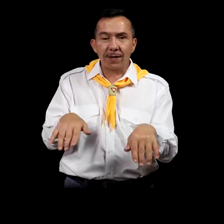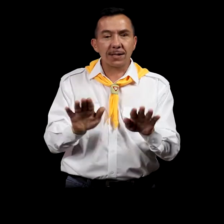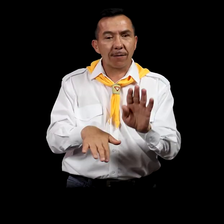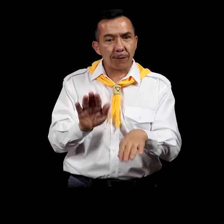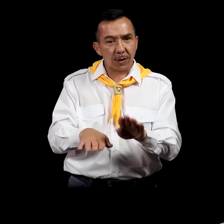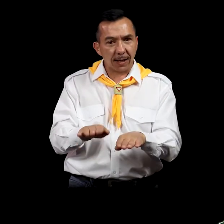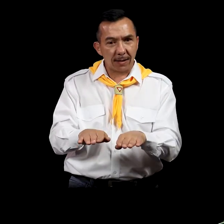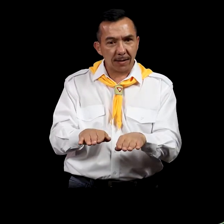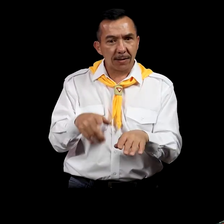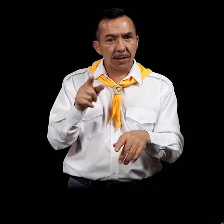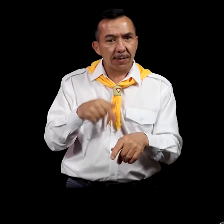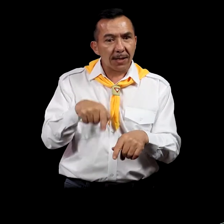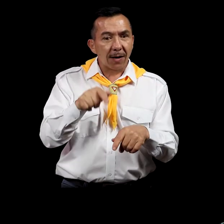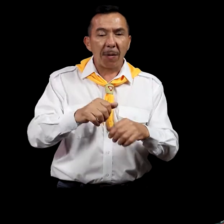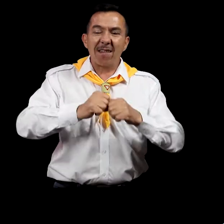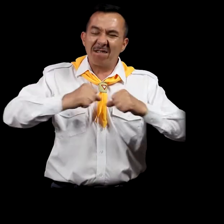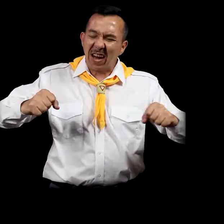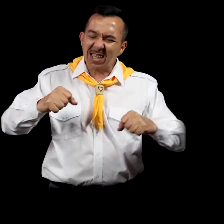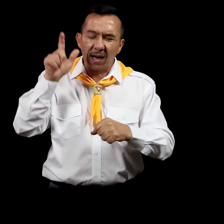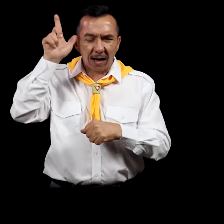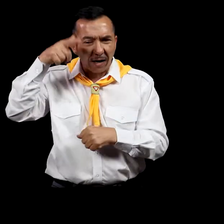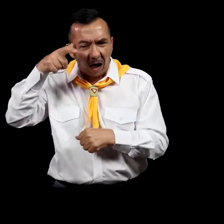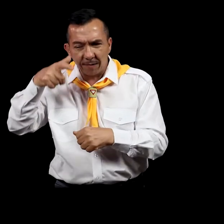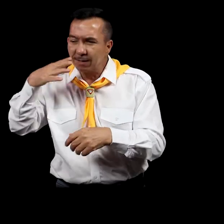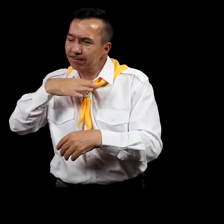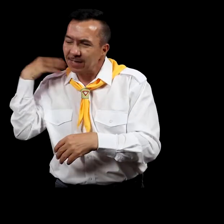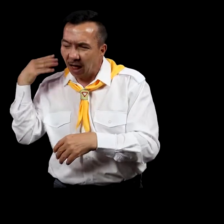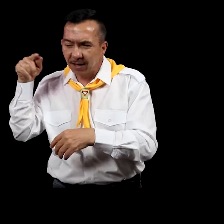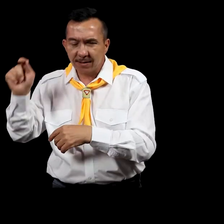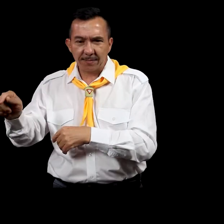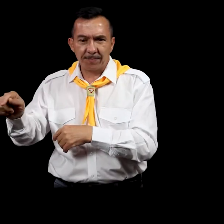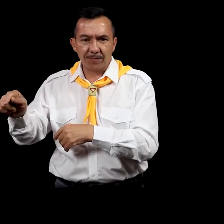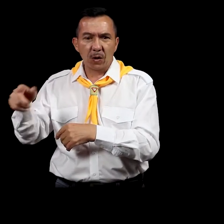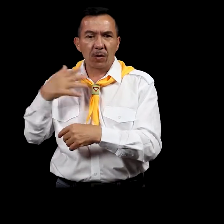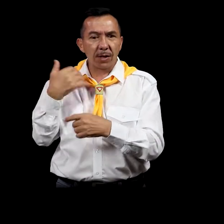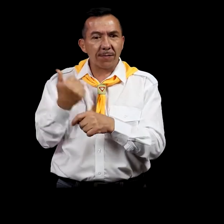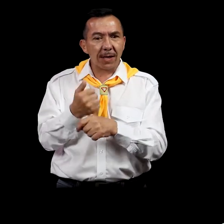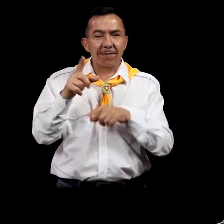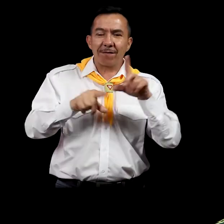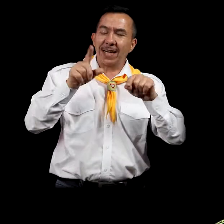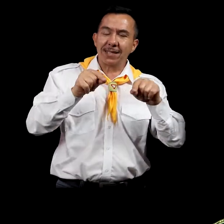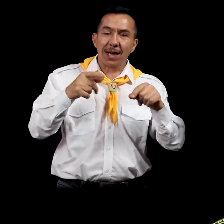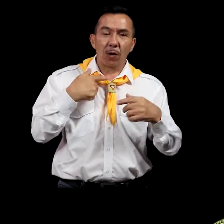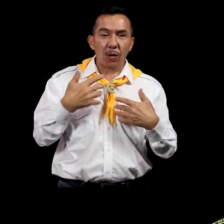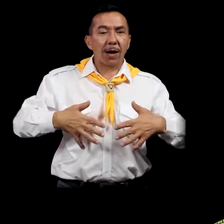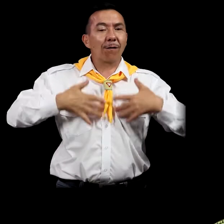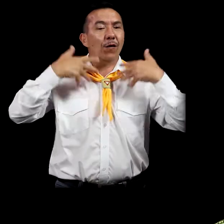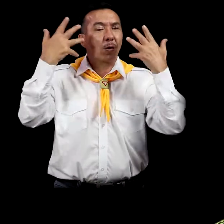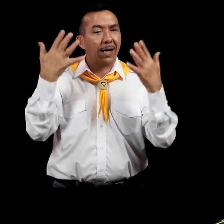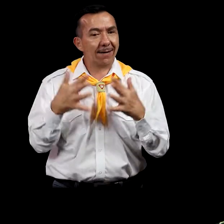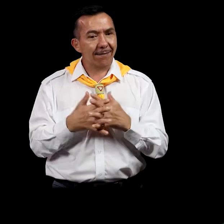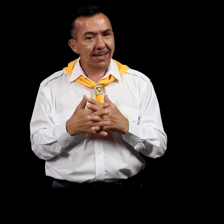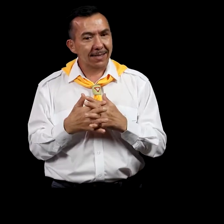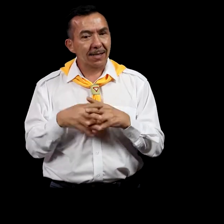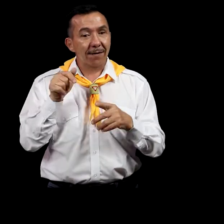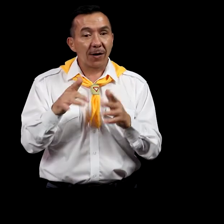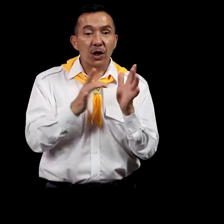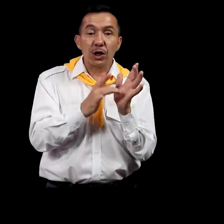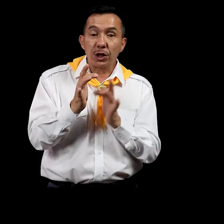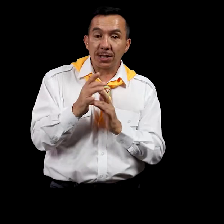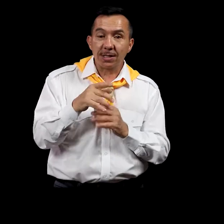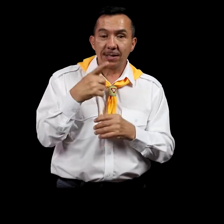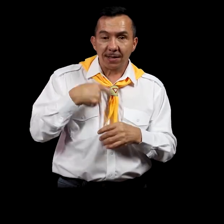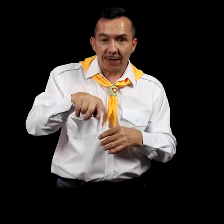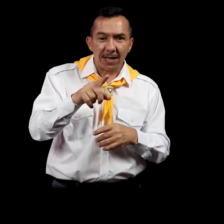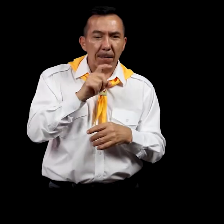sy voete. En bring die vetgemaakte kalf en slag dit en laat ons eet en vrolik wees. Want hierdie seun